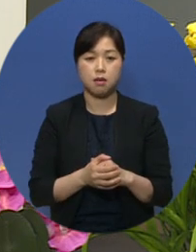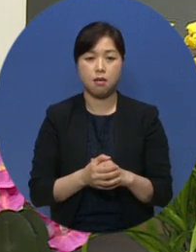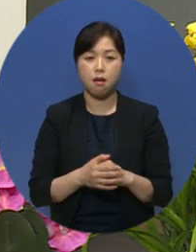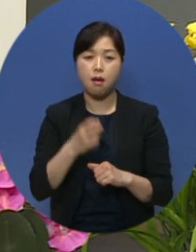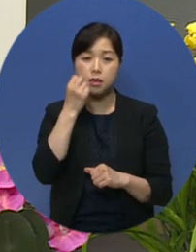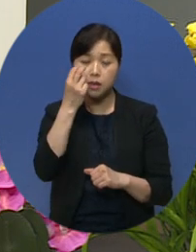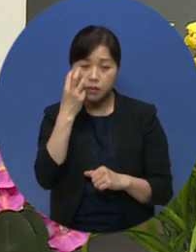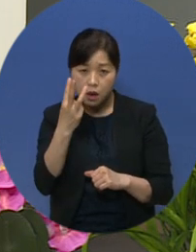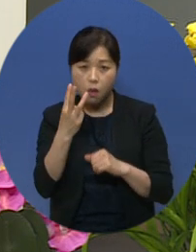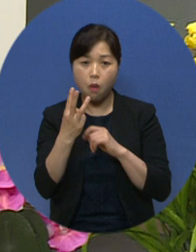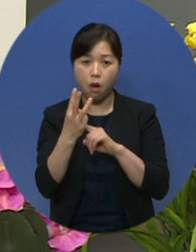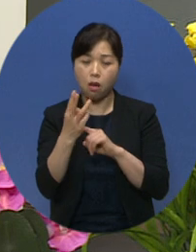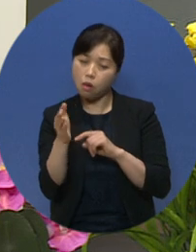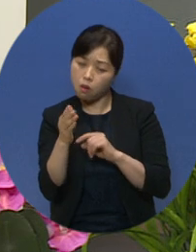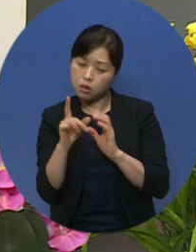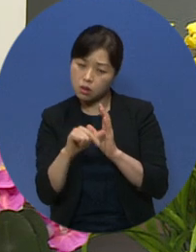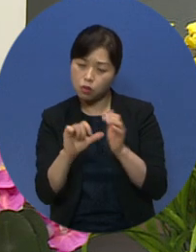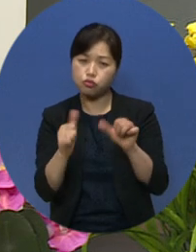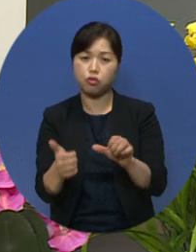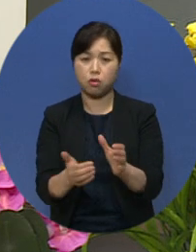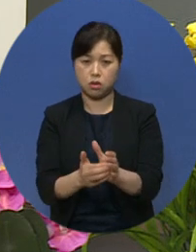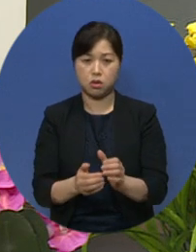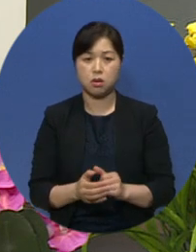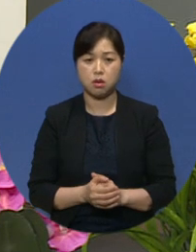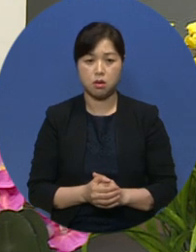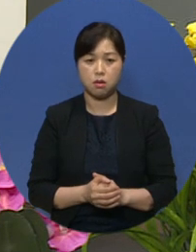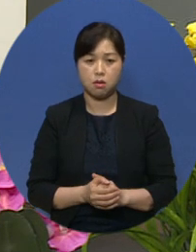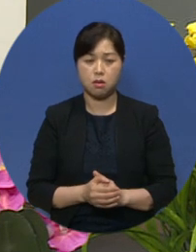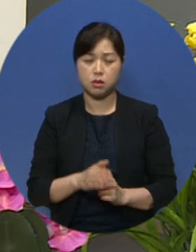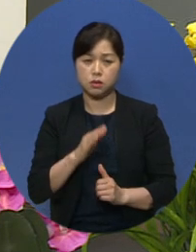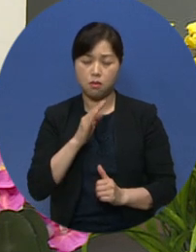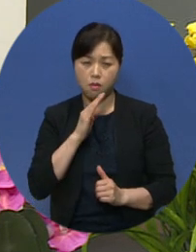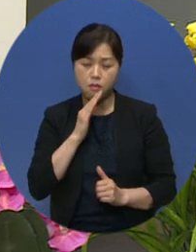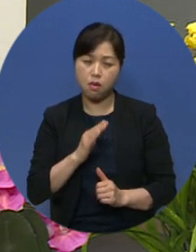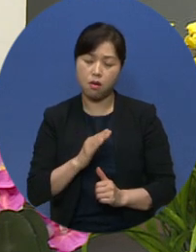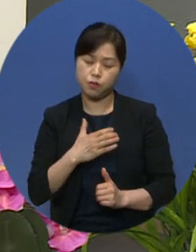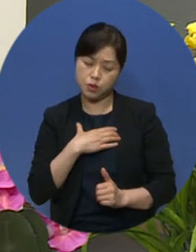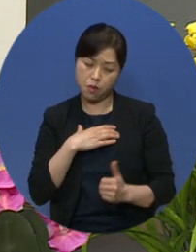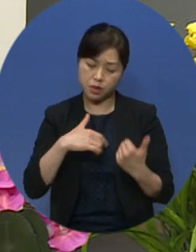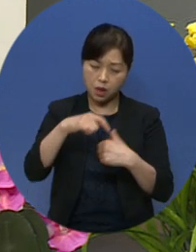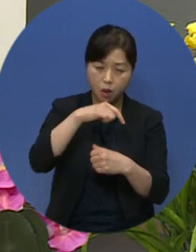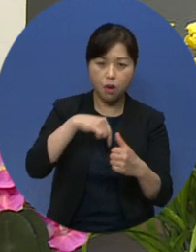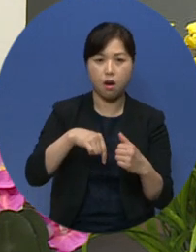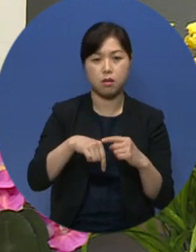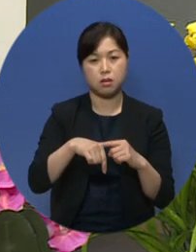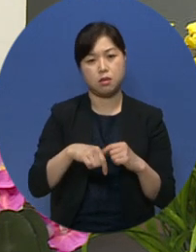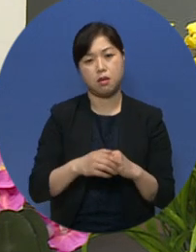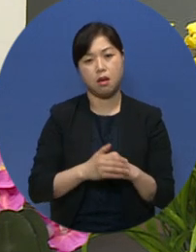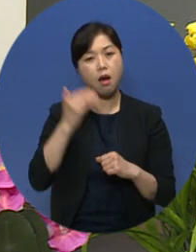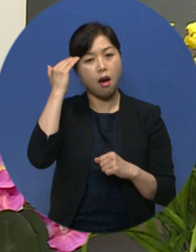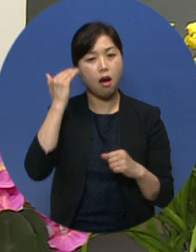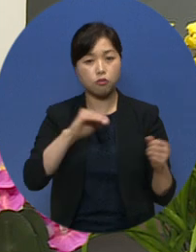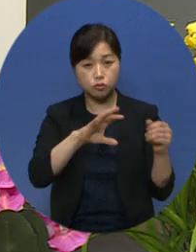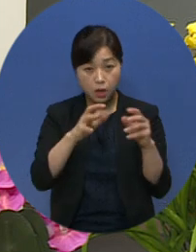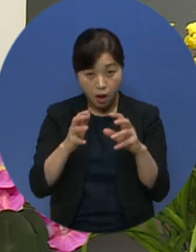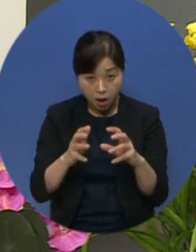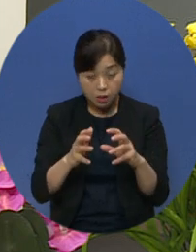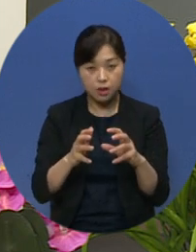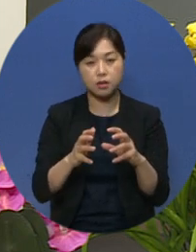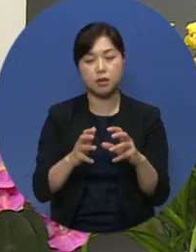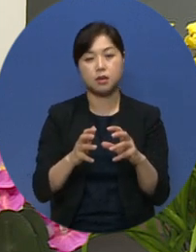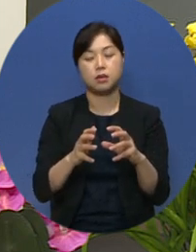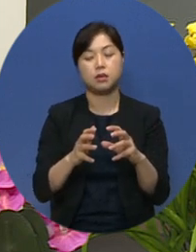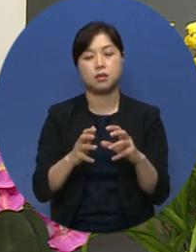3개월 사이에 사망을 했습니다 이런 중대한 시점에 즉 물이 확진 환자가 줄어 2 는가